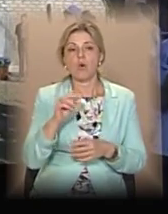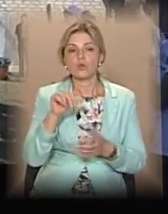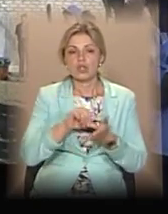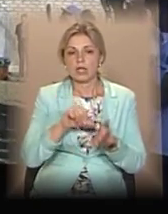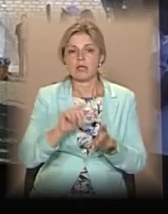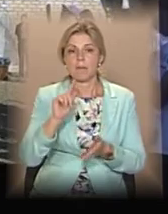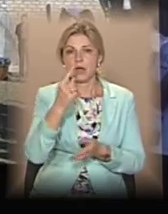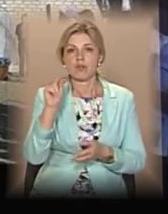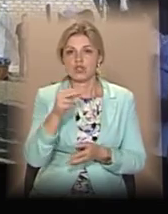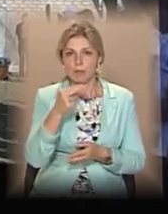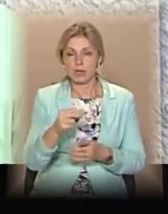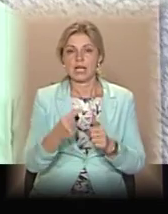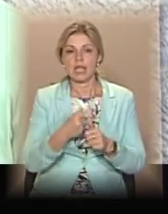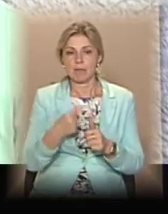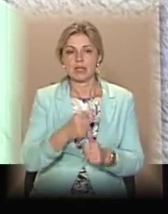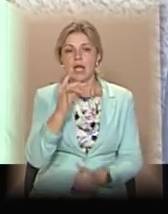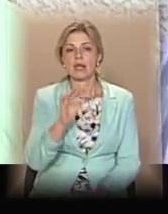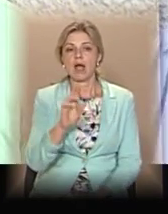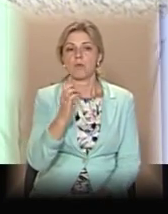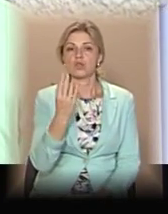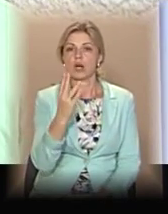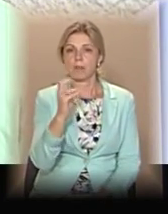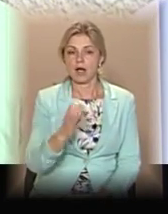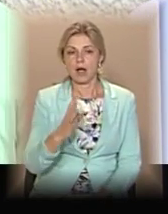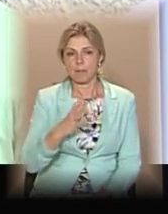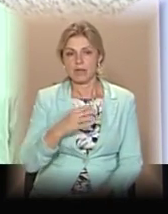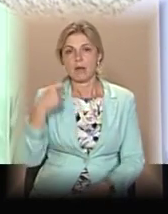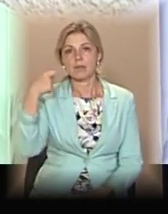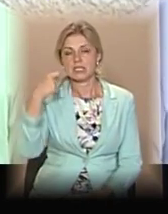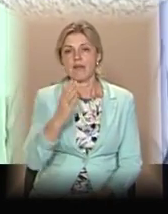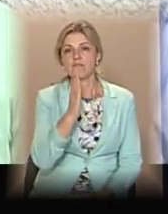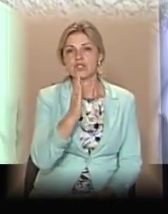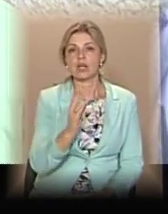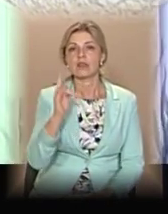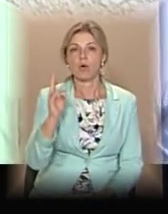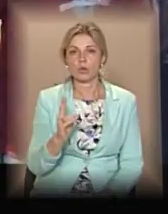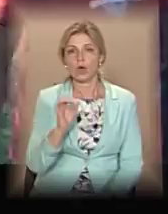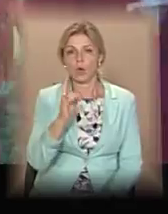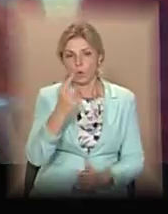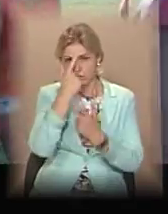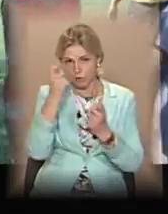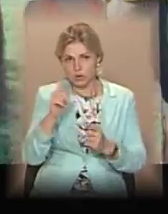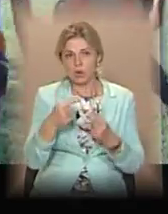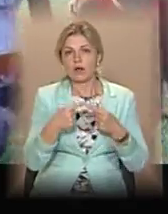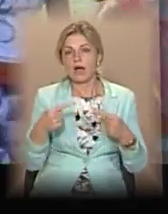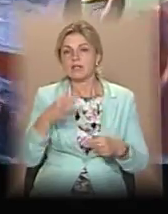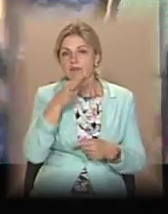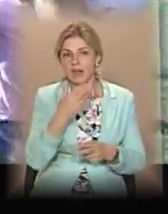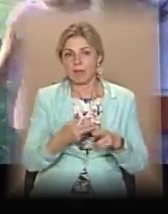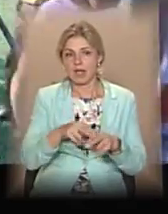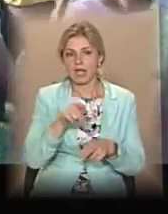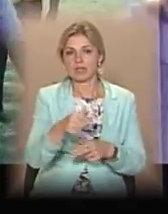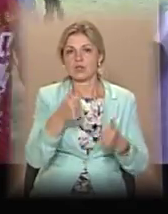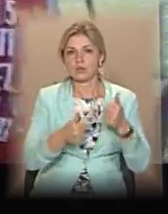імені Рябошапка був віце-президент обласної федерації каное В'ячеслав Ніколаєв. Він наголошує, що в різні роки в цих змаганнях